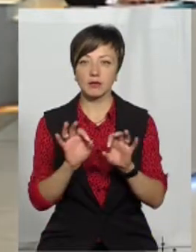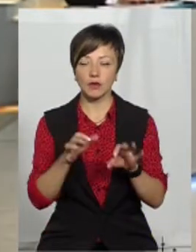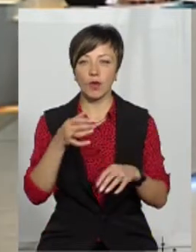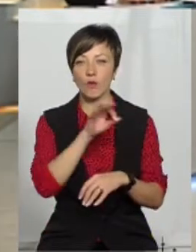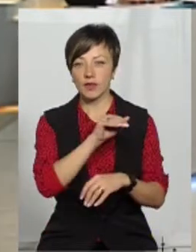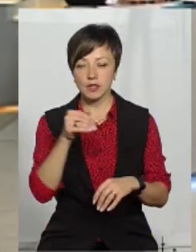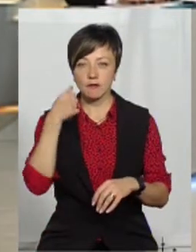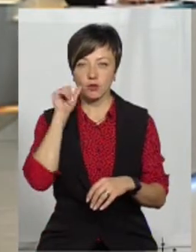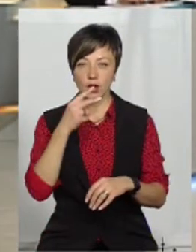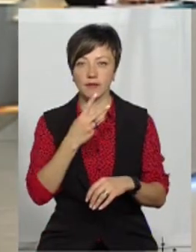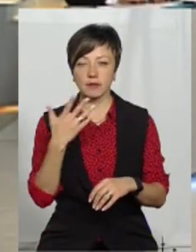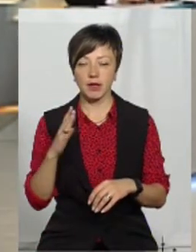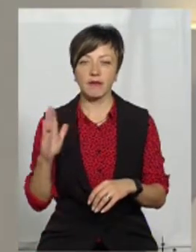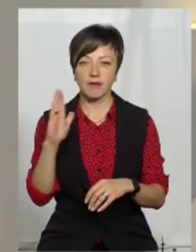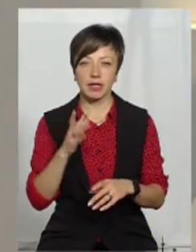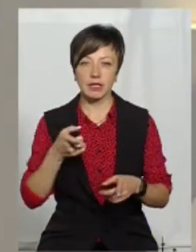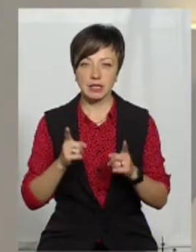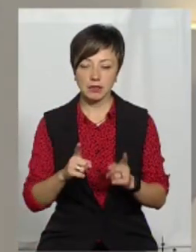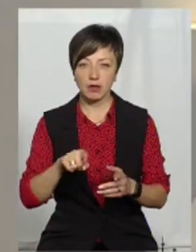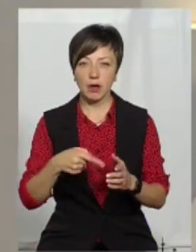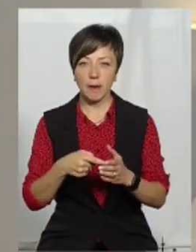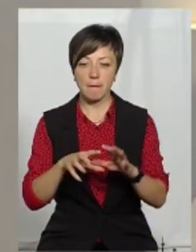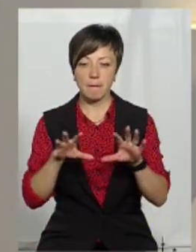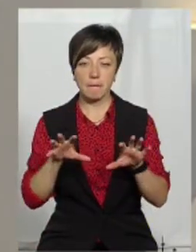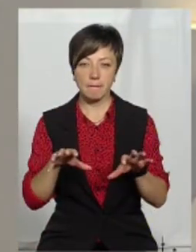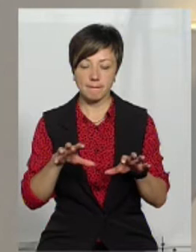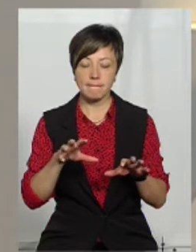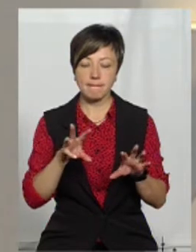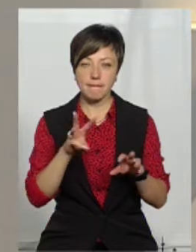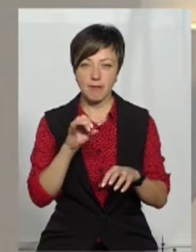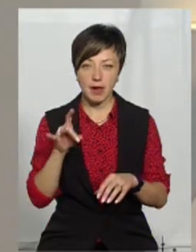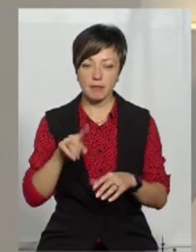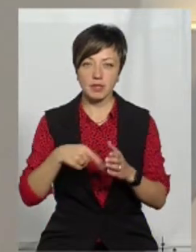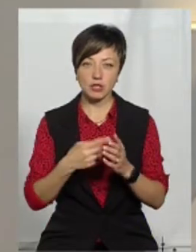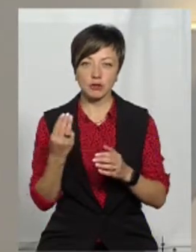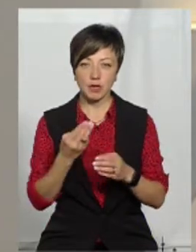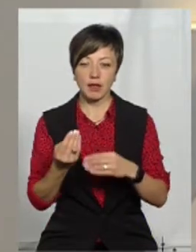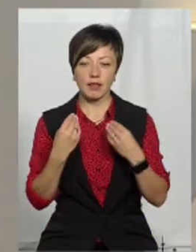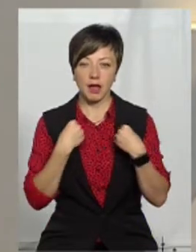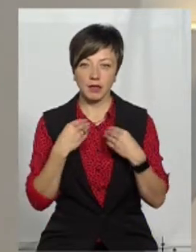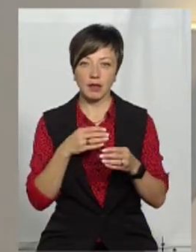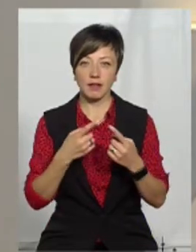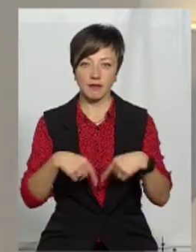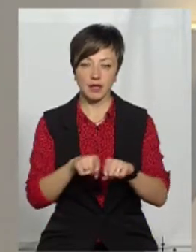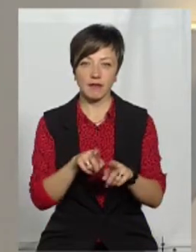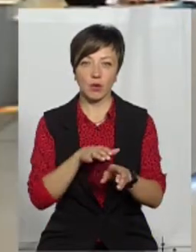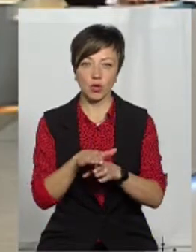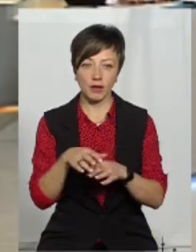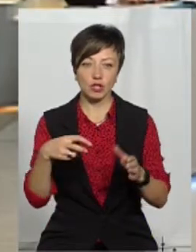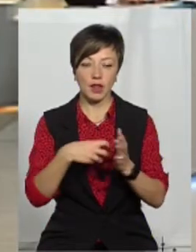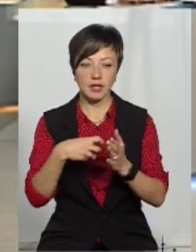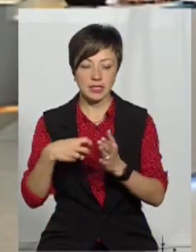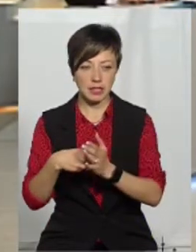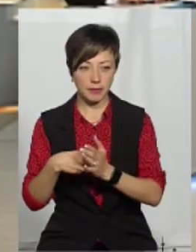вчора, 25 вересня, дійсно мерією міста Шепетівка було надано нам відділ виконавчі